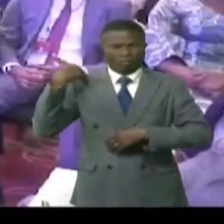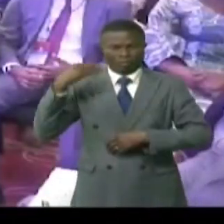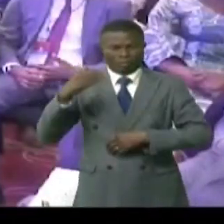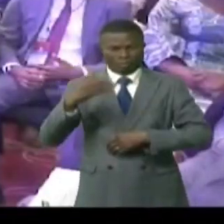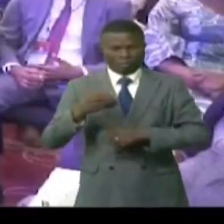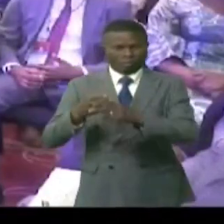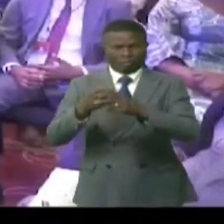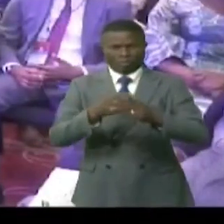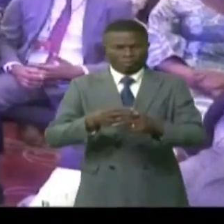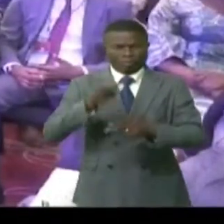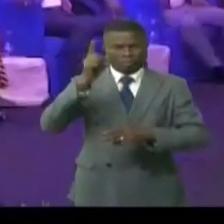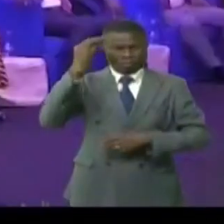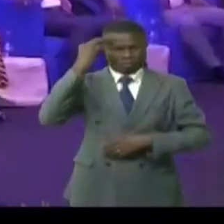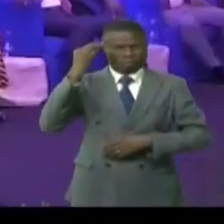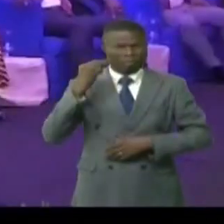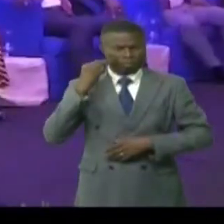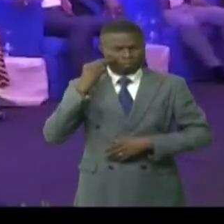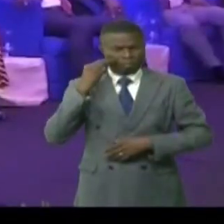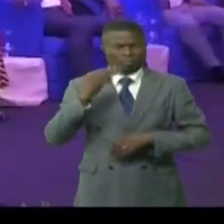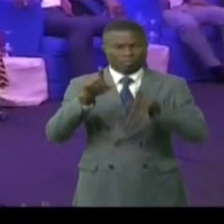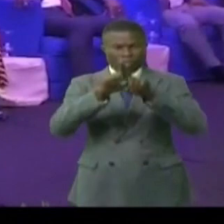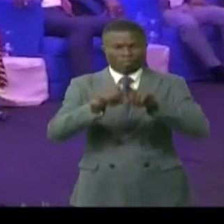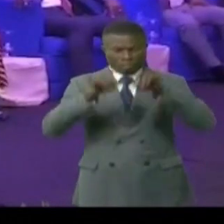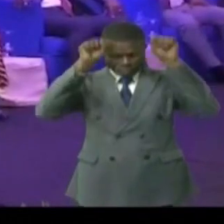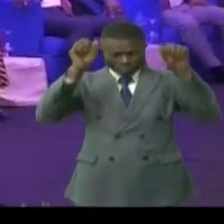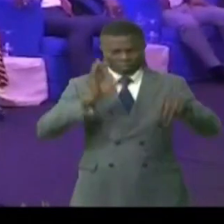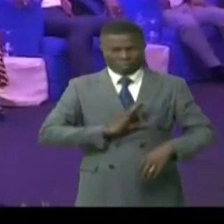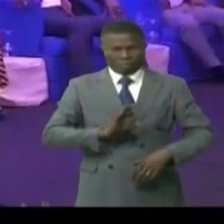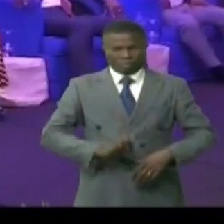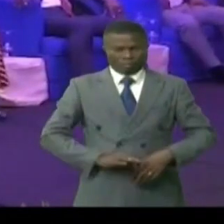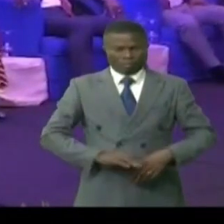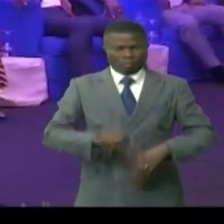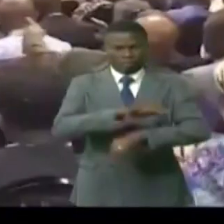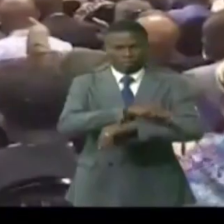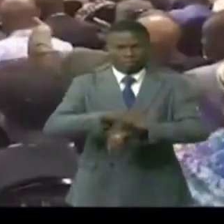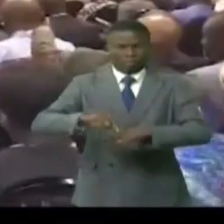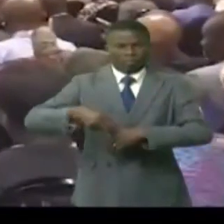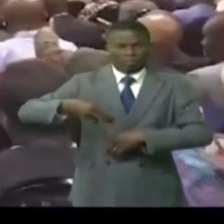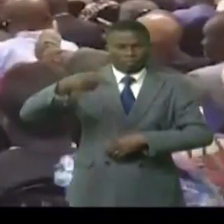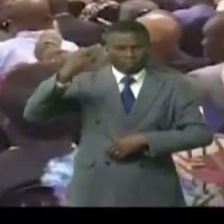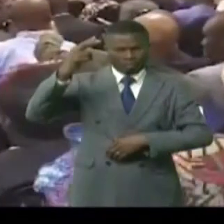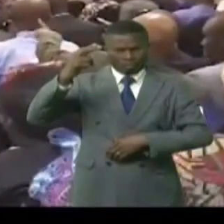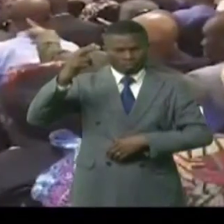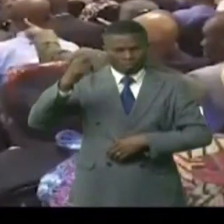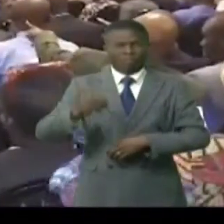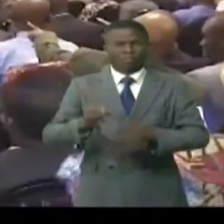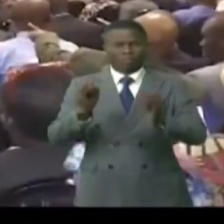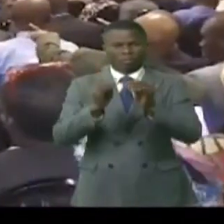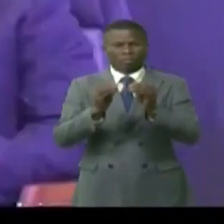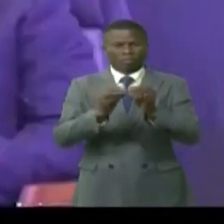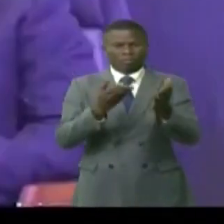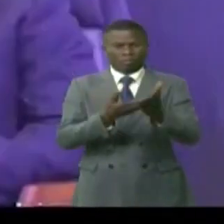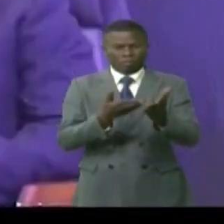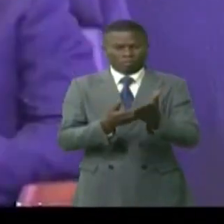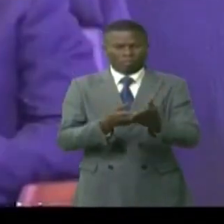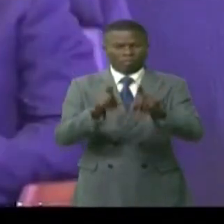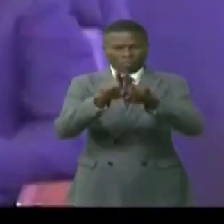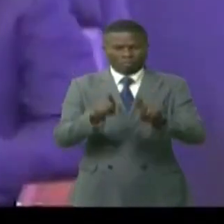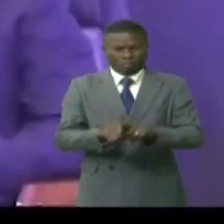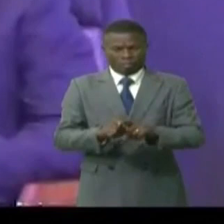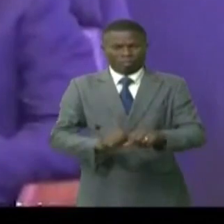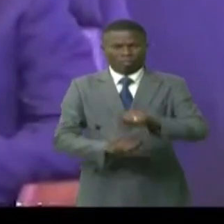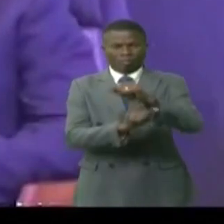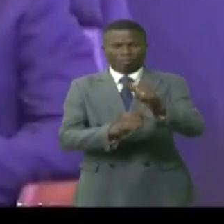patronage du chef de l'État, Félix-Antoine Tshisekedi Tshilombo, ces assises de 5 jours ouvertes par le Premier ministre Jean-Michel Samalou